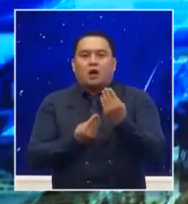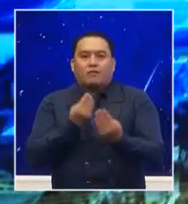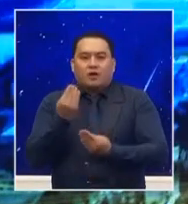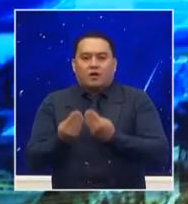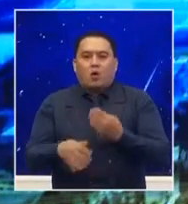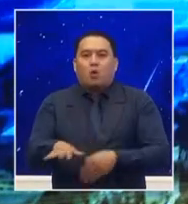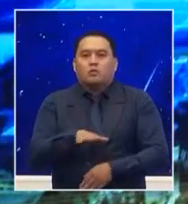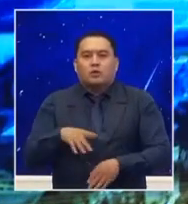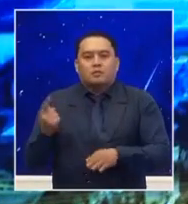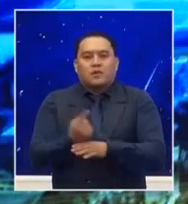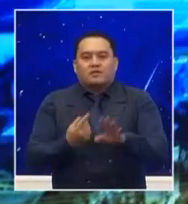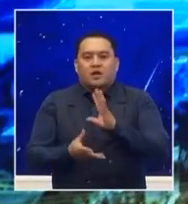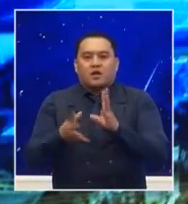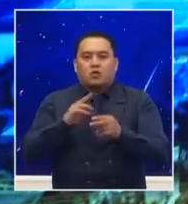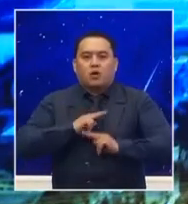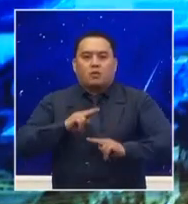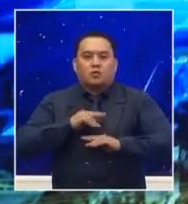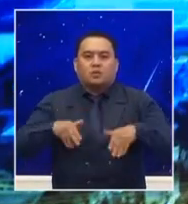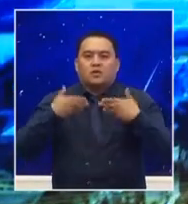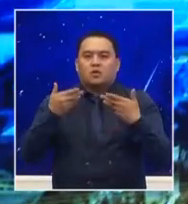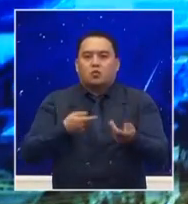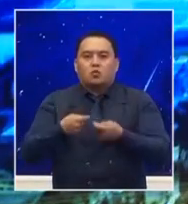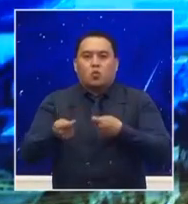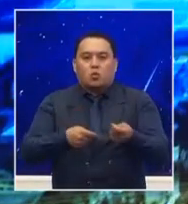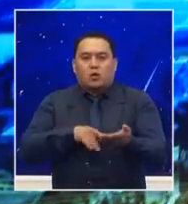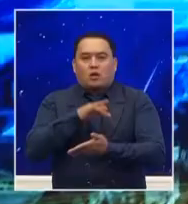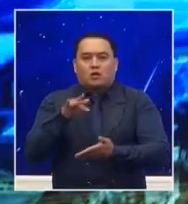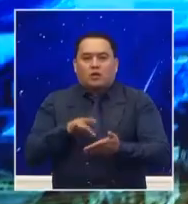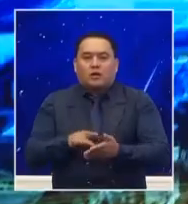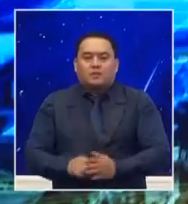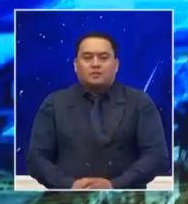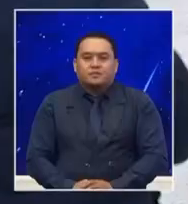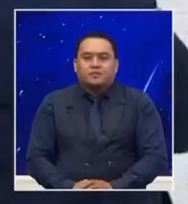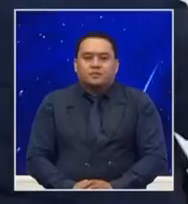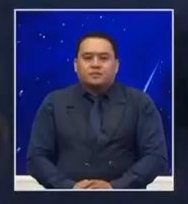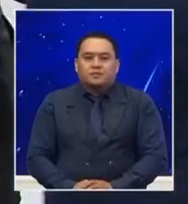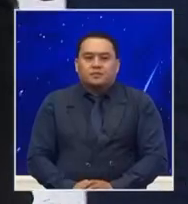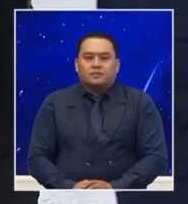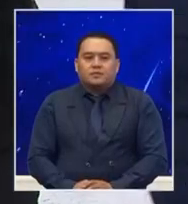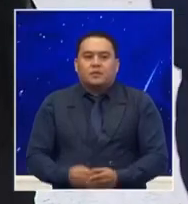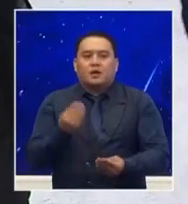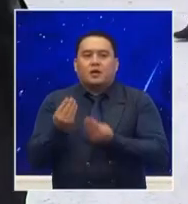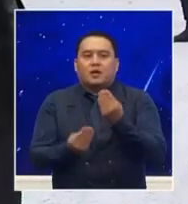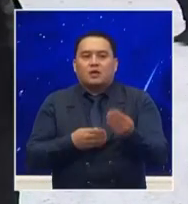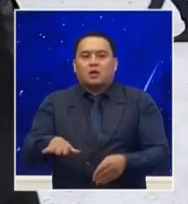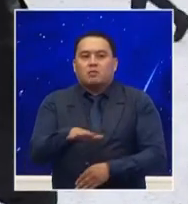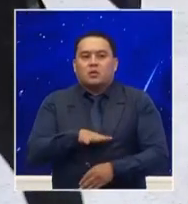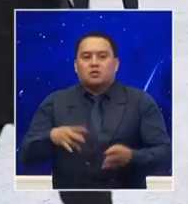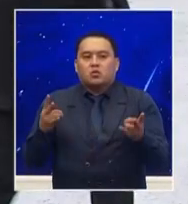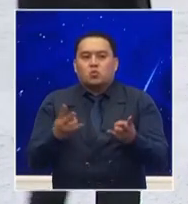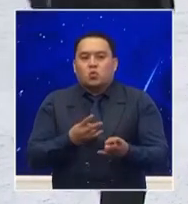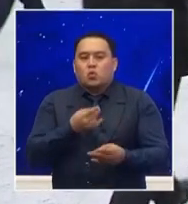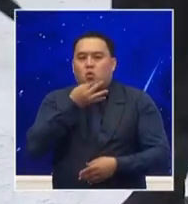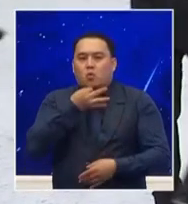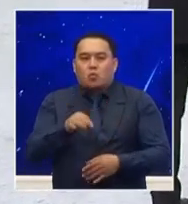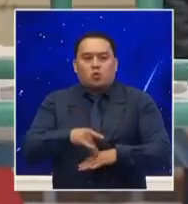комплексов. Первые результаты работы были представлены руководству города. Детская площадка – необходимый атрибут